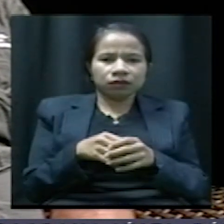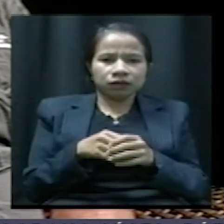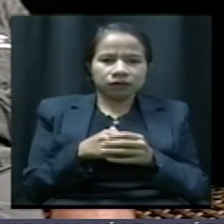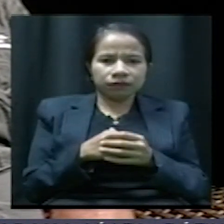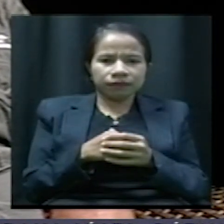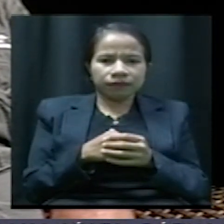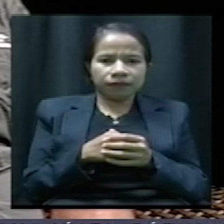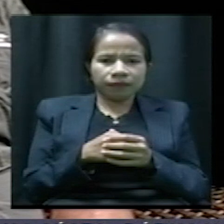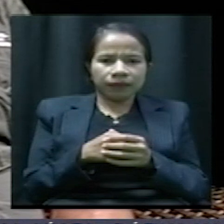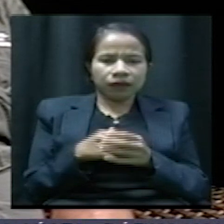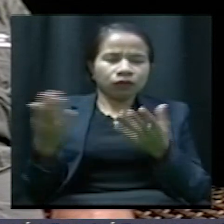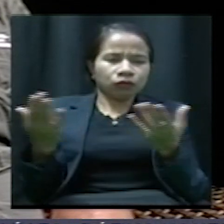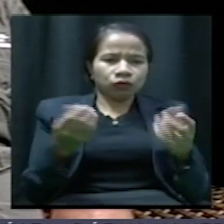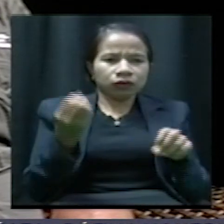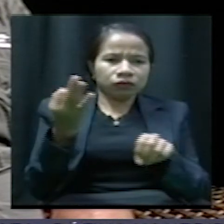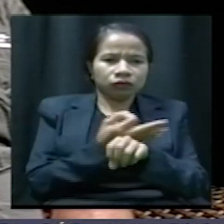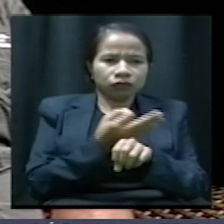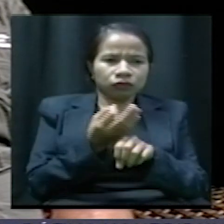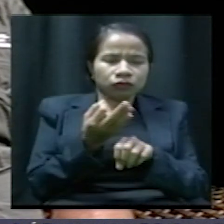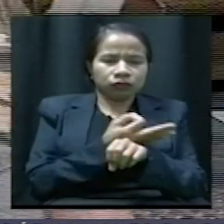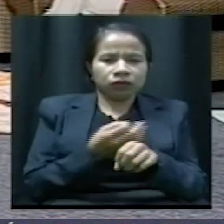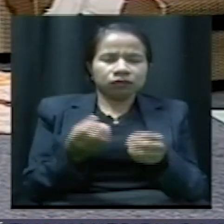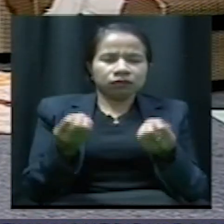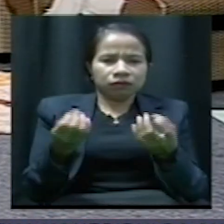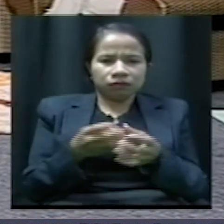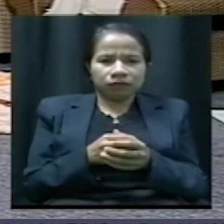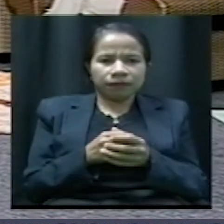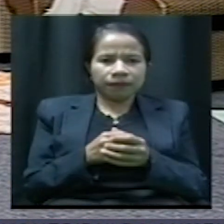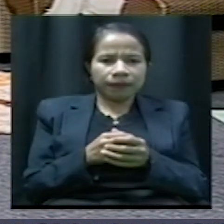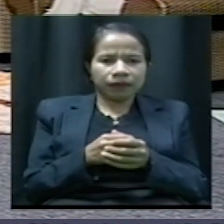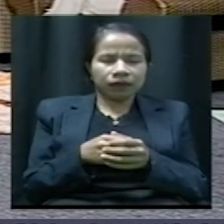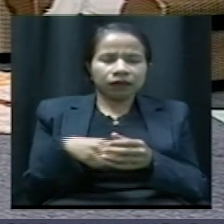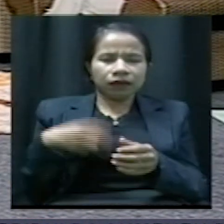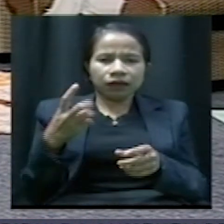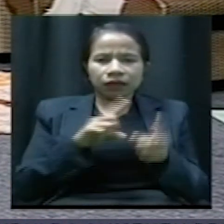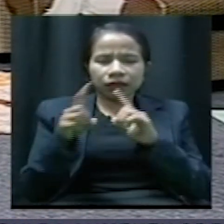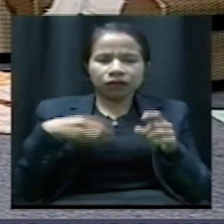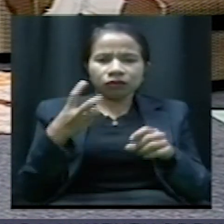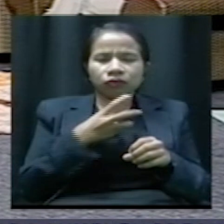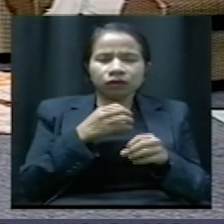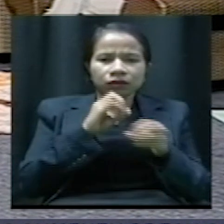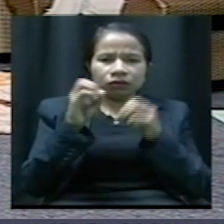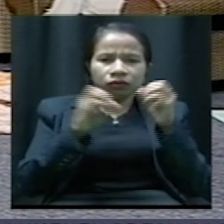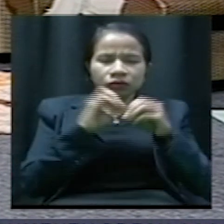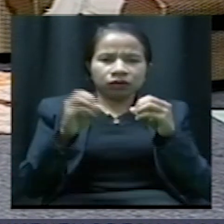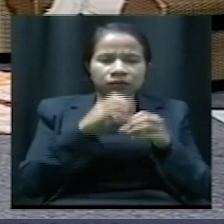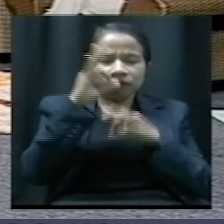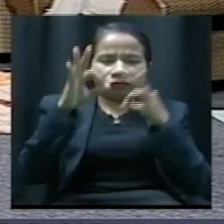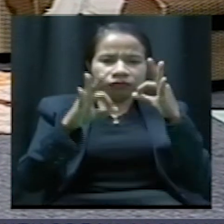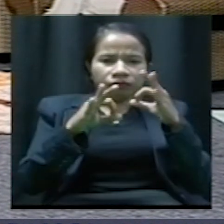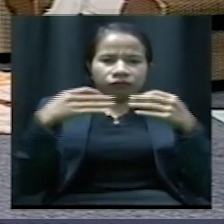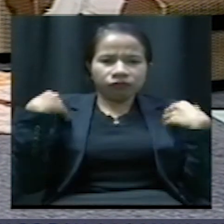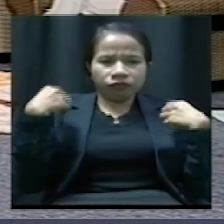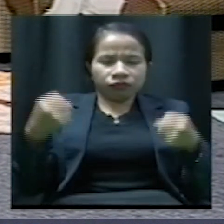malo. Hatama de dokumentu bahadau malo. Ita kolia kona ba bit ema deficiencia ni nila ek bit atu bahadau malo